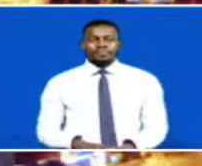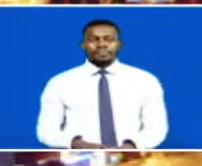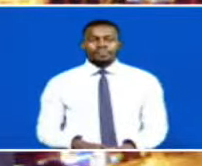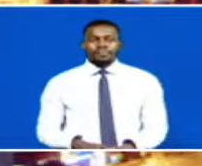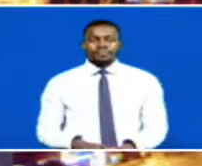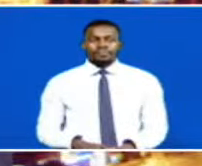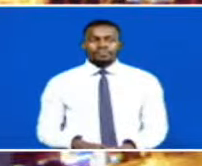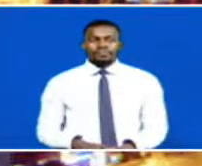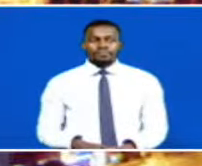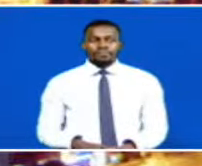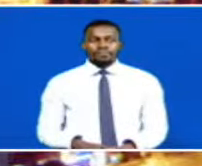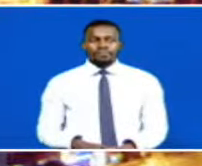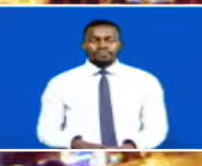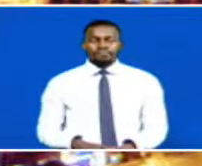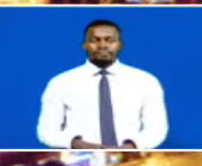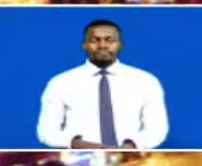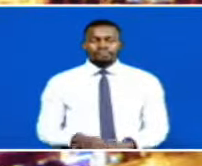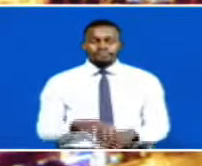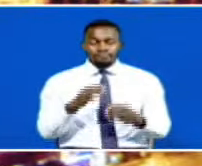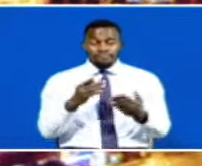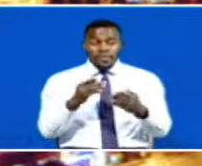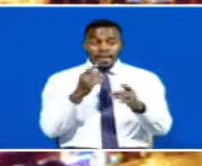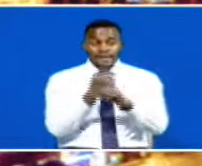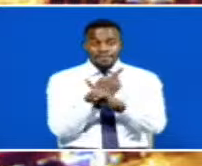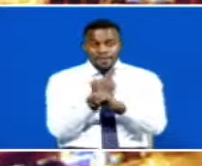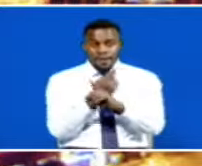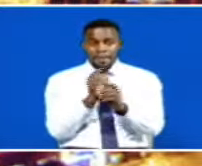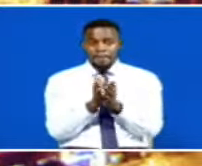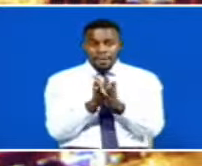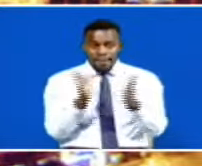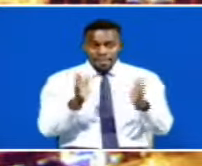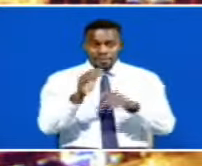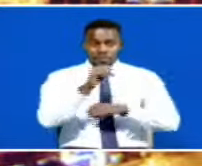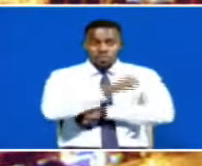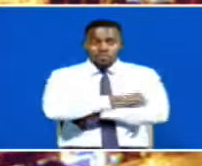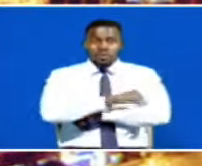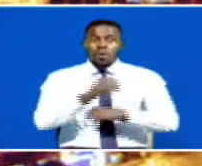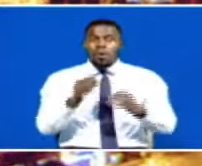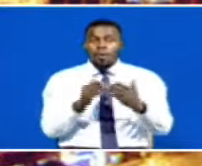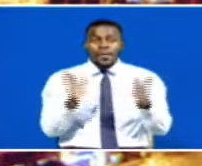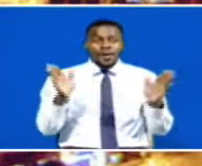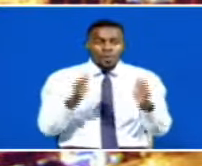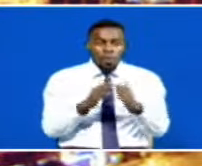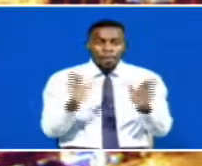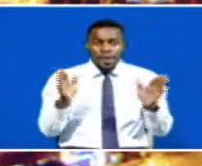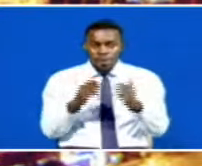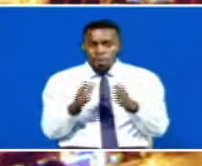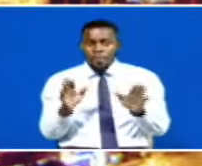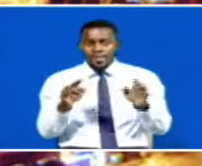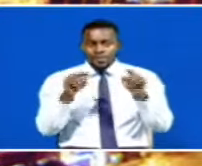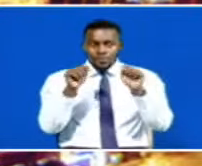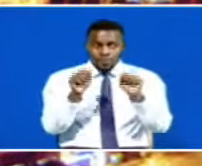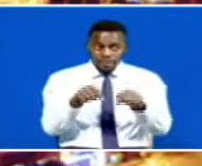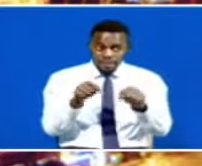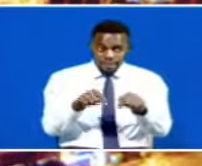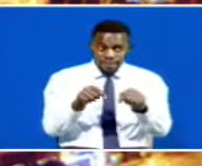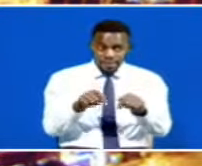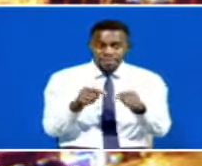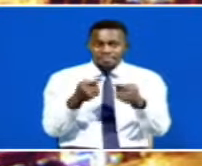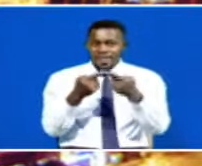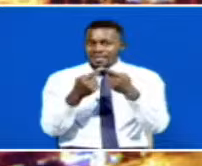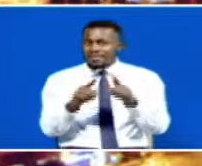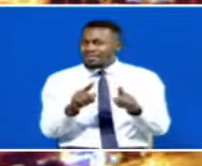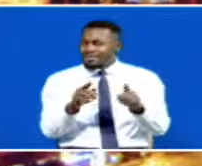Na huku shule za umma zikifunguliwa mapema hii leo kwa masomo ya muhula wa kwanza, swala la kupanda kwa gharama ya